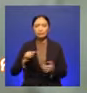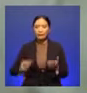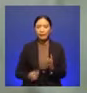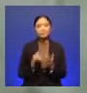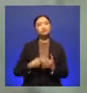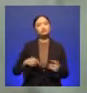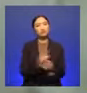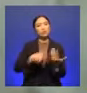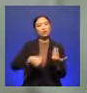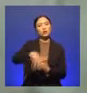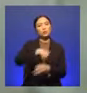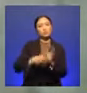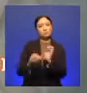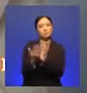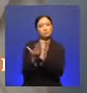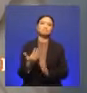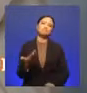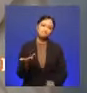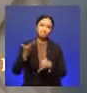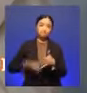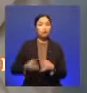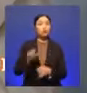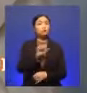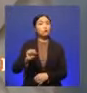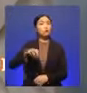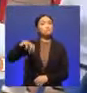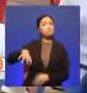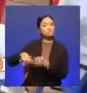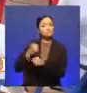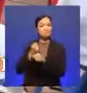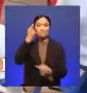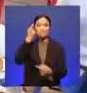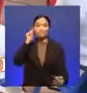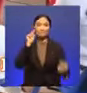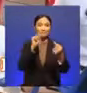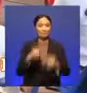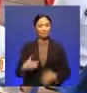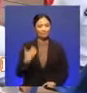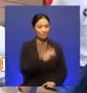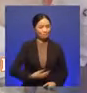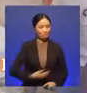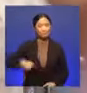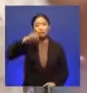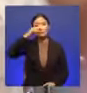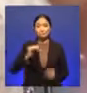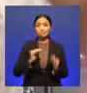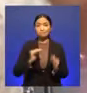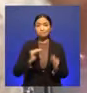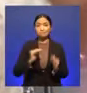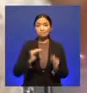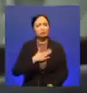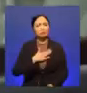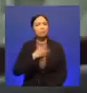ากสังคมสิ่งแวดล้อมรอบตัวนะครับงานของสสเองที่เรามุ่งสร้างสุขภาวะคนไทยโดยรวมเนี่ยเราเข้าใจดีว่